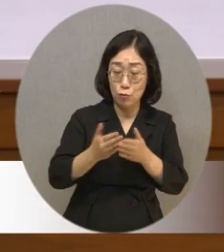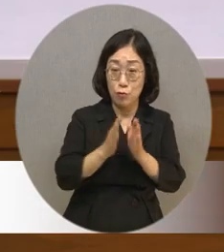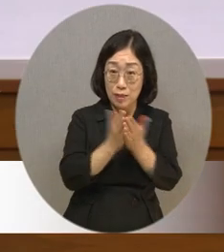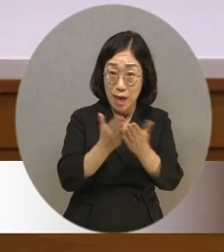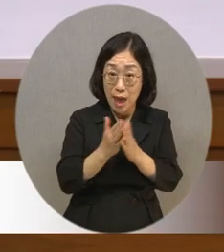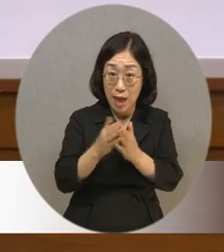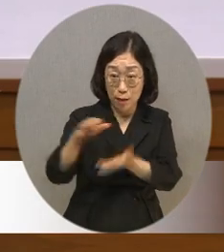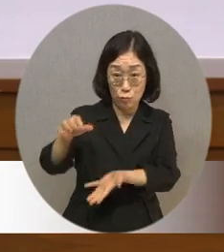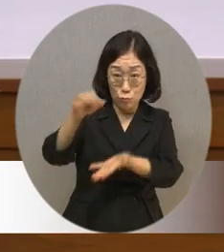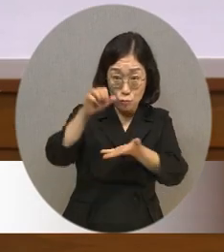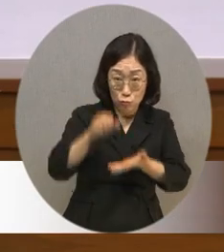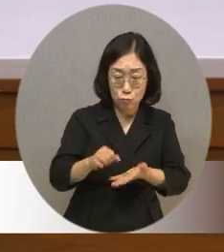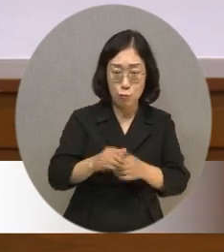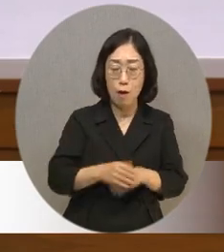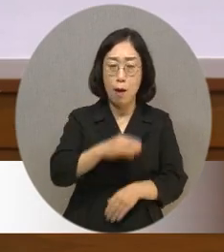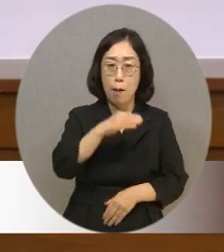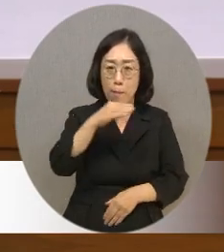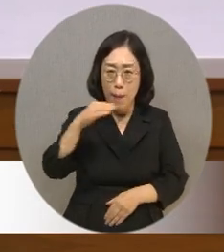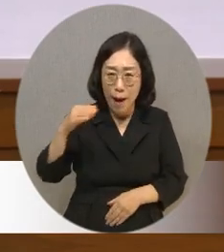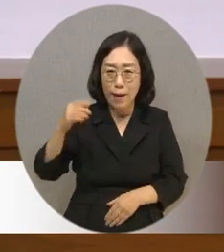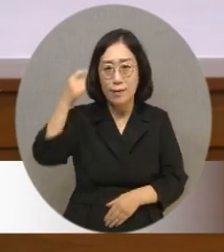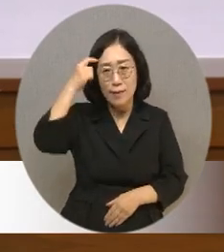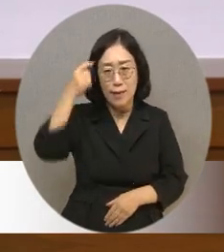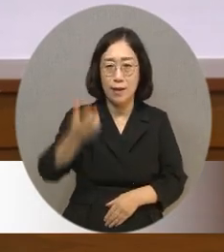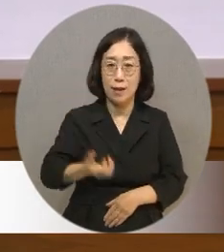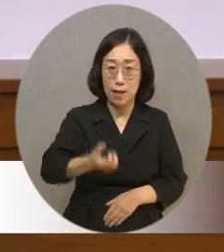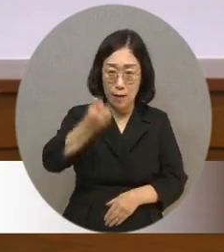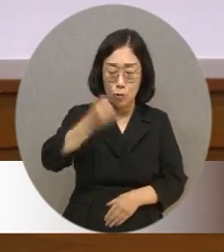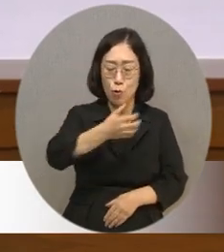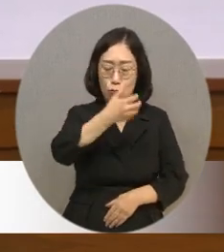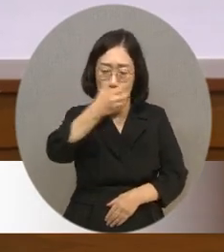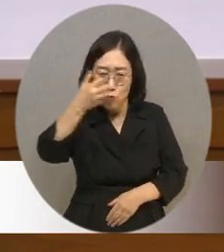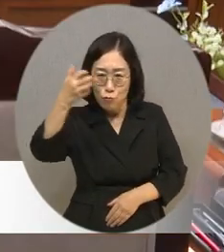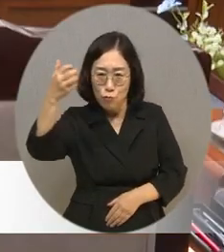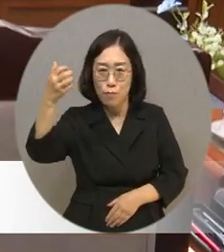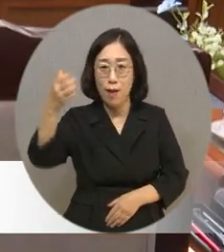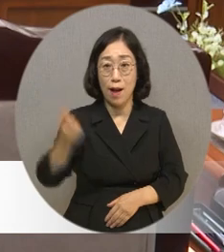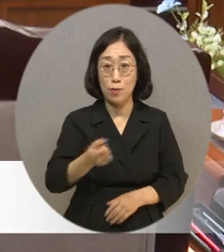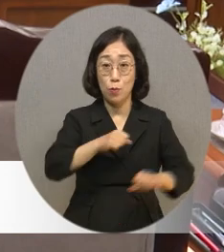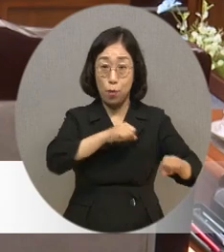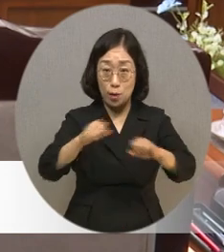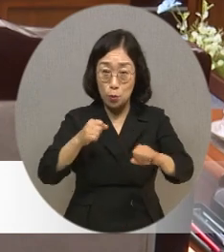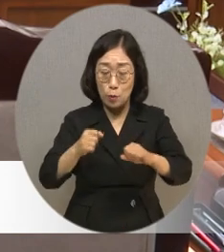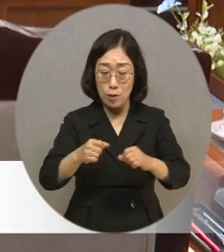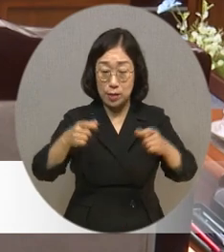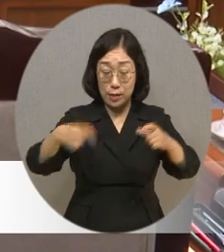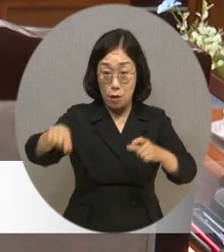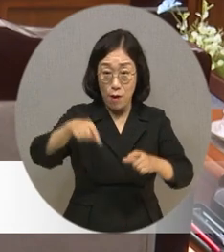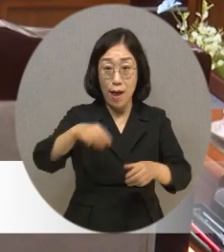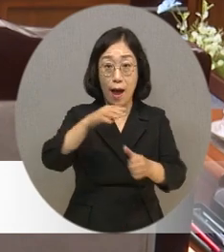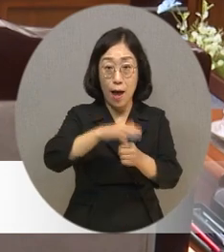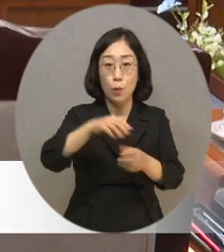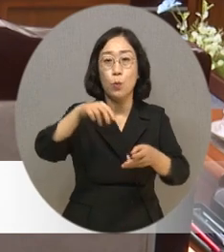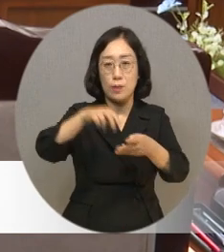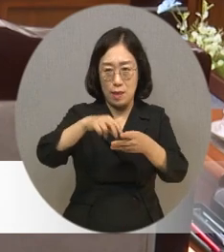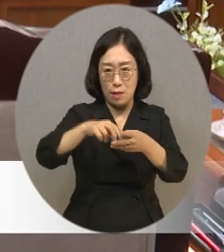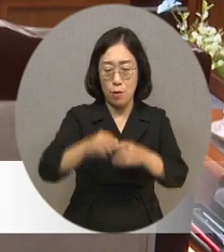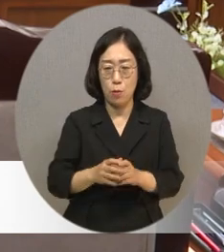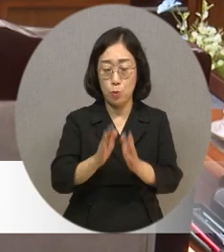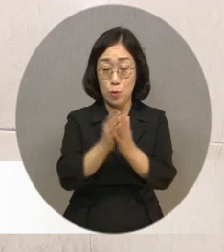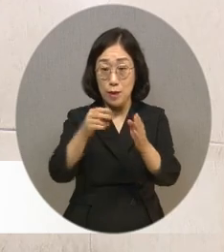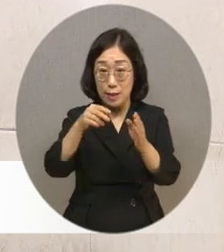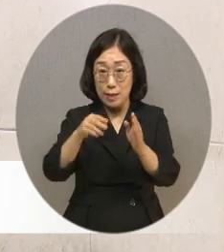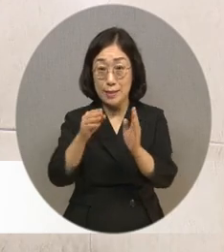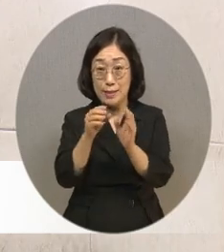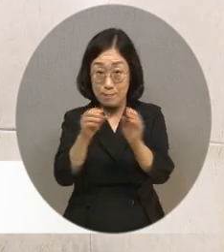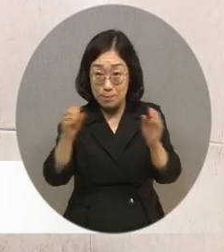청소년들이 올바른 가치관을 정립하고 꿈을 키워 나가도록 돈의 지역 아동 센터 도서관